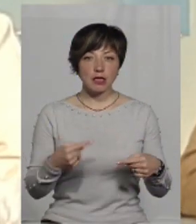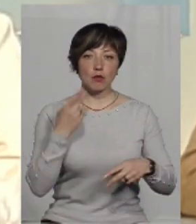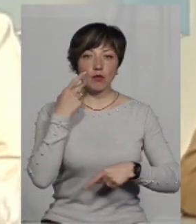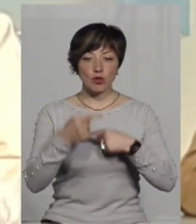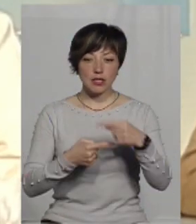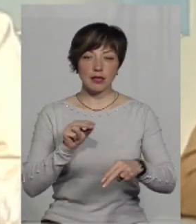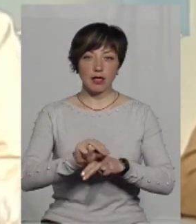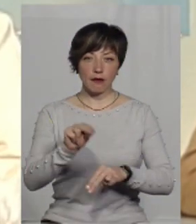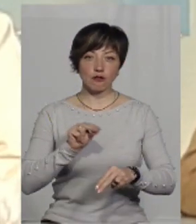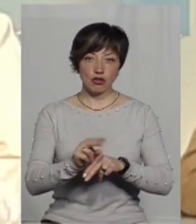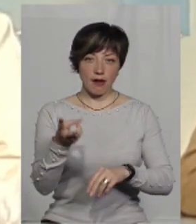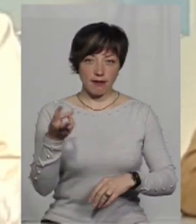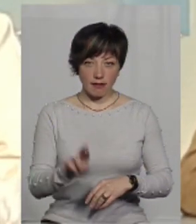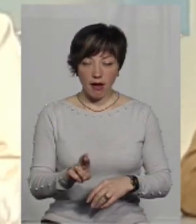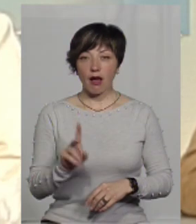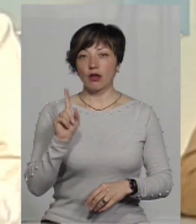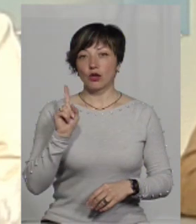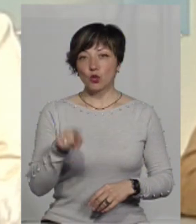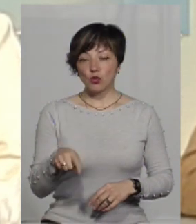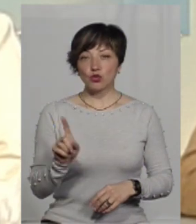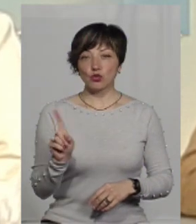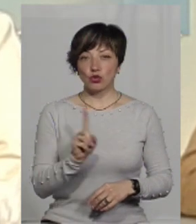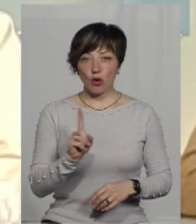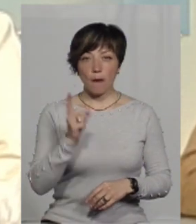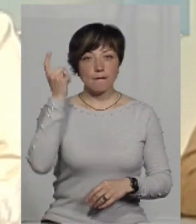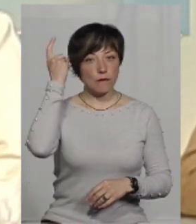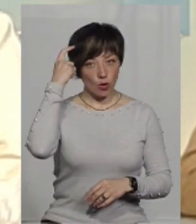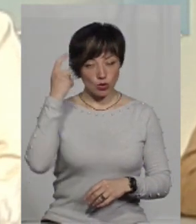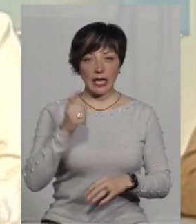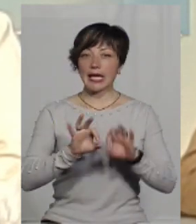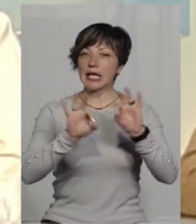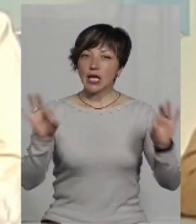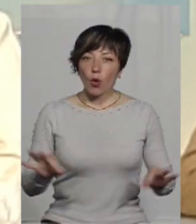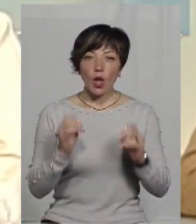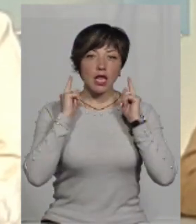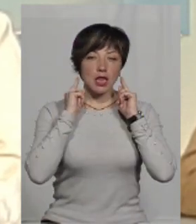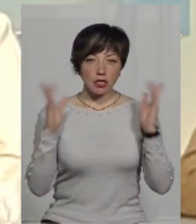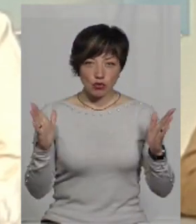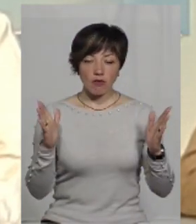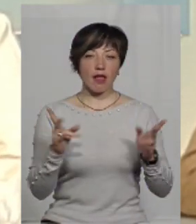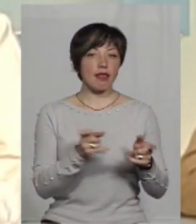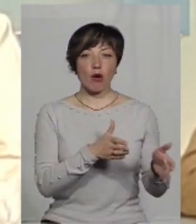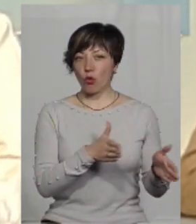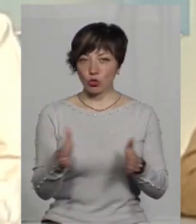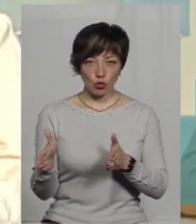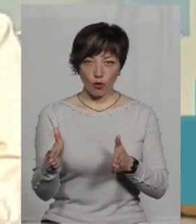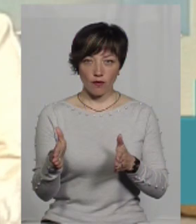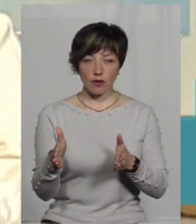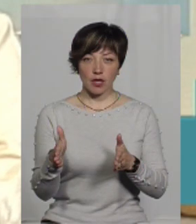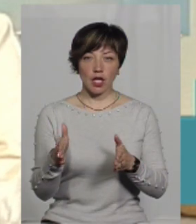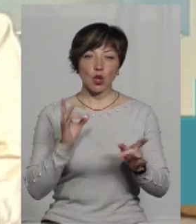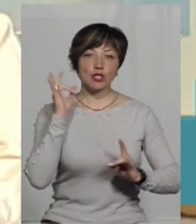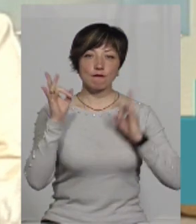і постійне навчання. Тому що мозок, який ніколи не чув, він не готовий